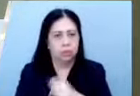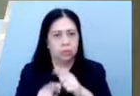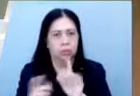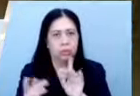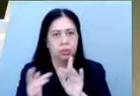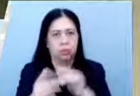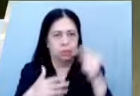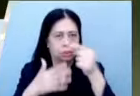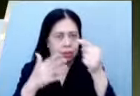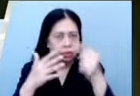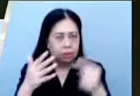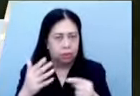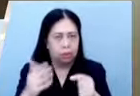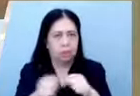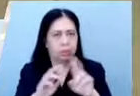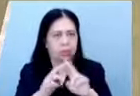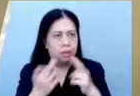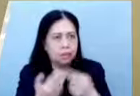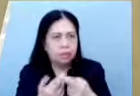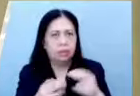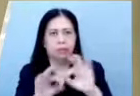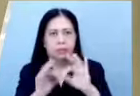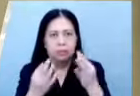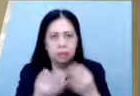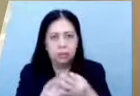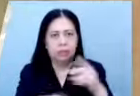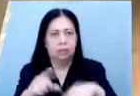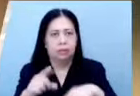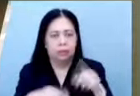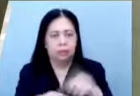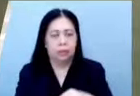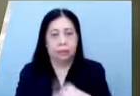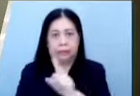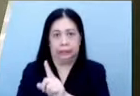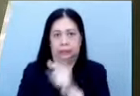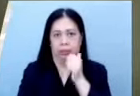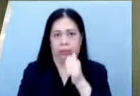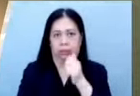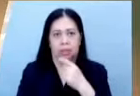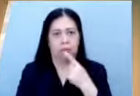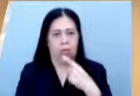mga malapit sa kanya. Tinakot pa yung babae na member daw siya ng